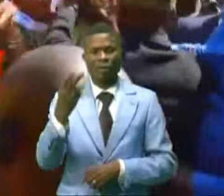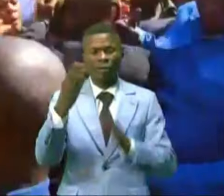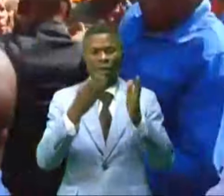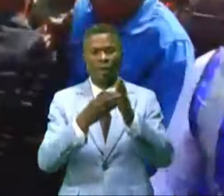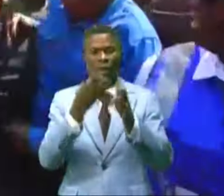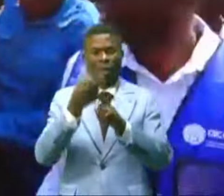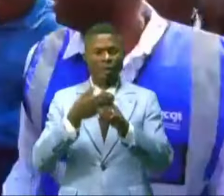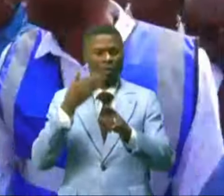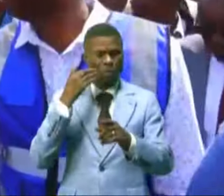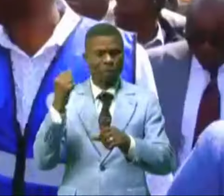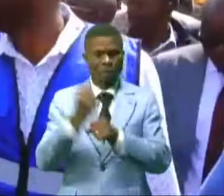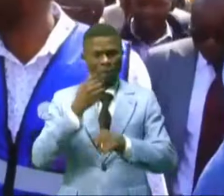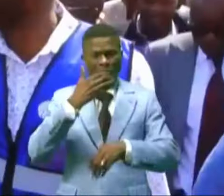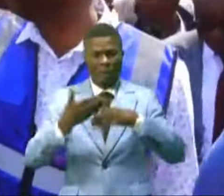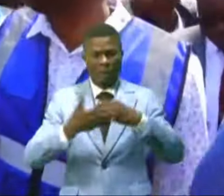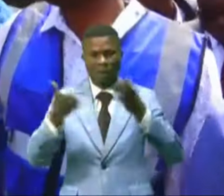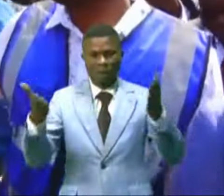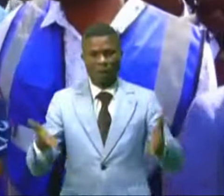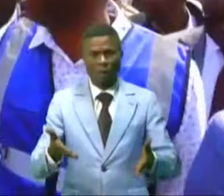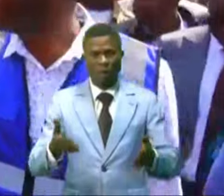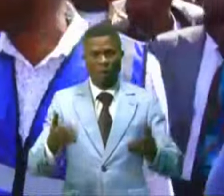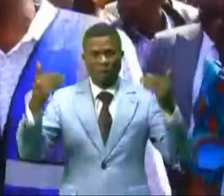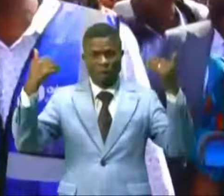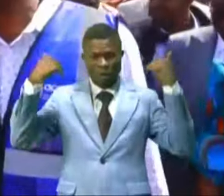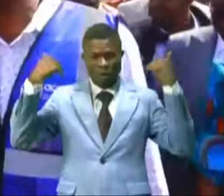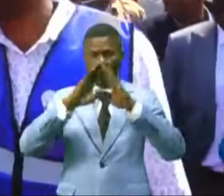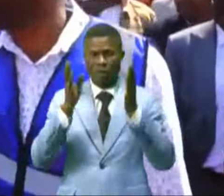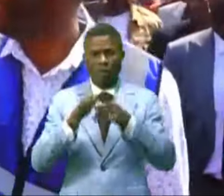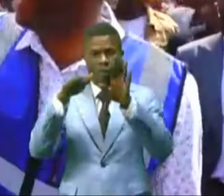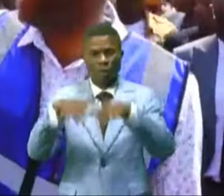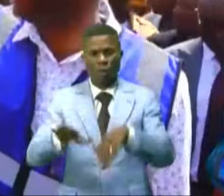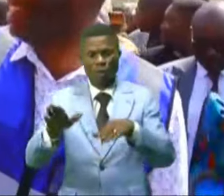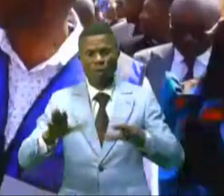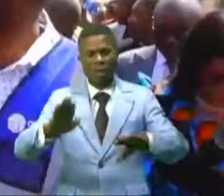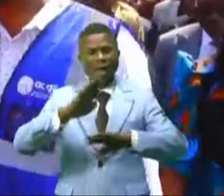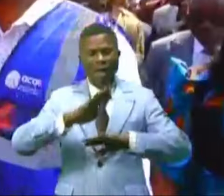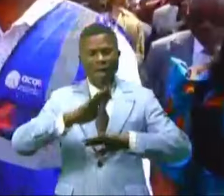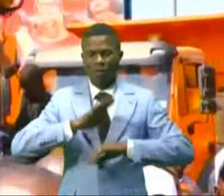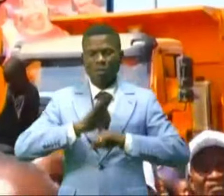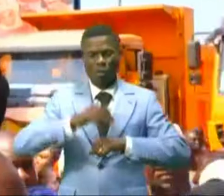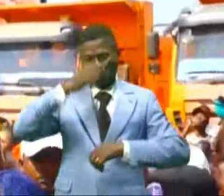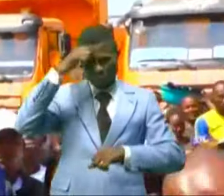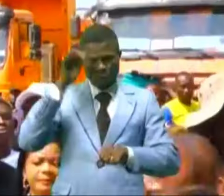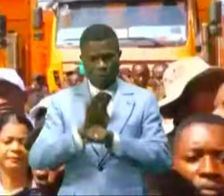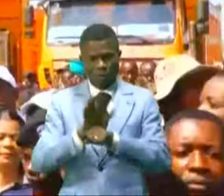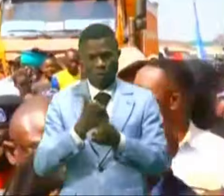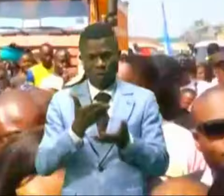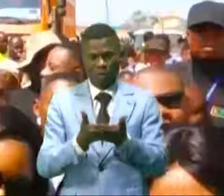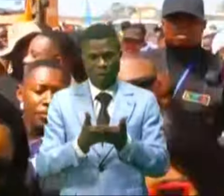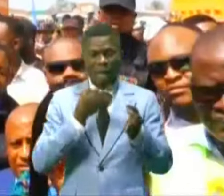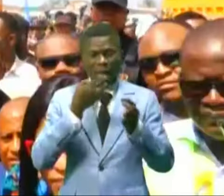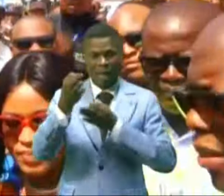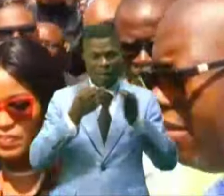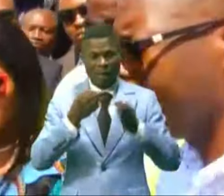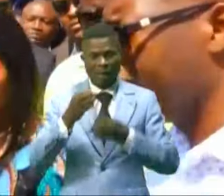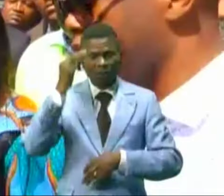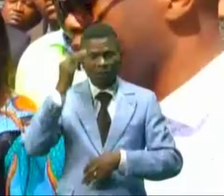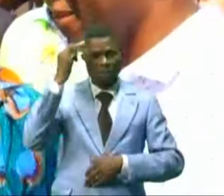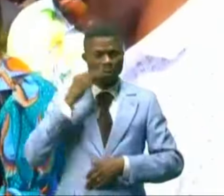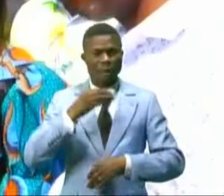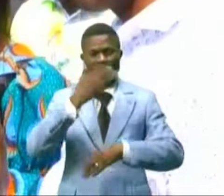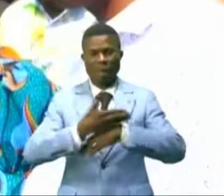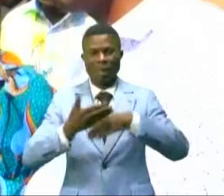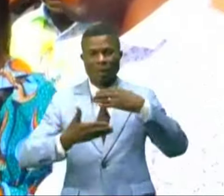travaux du chantier en présence des riverains soulagés après plusieurs années de galères. Après les explications de son ministre des